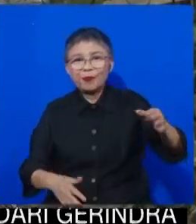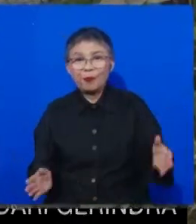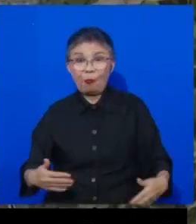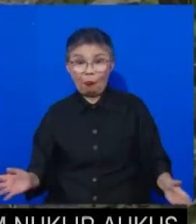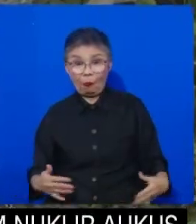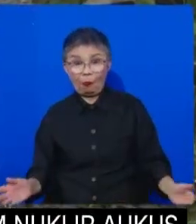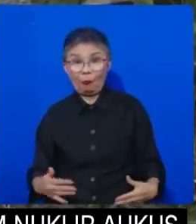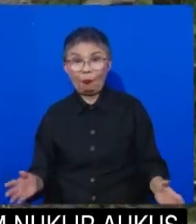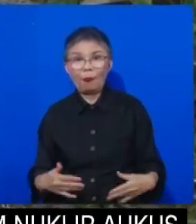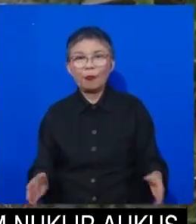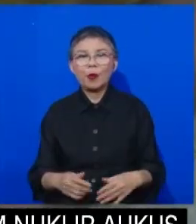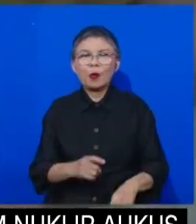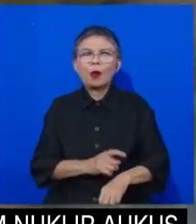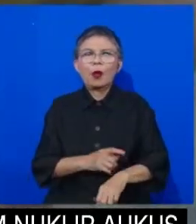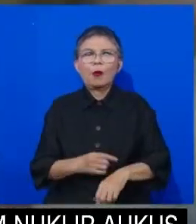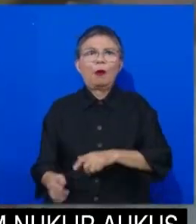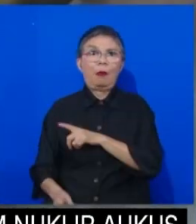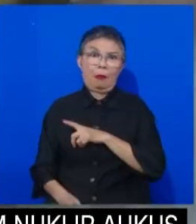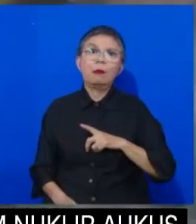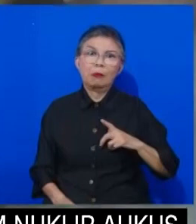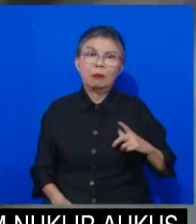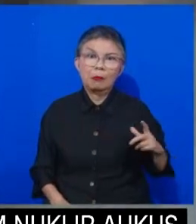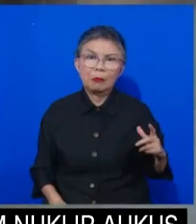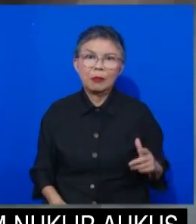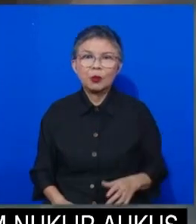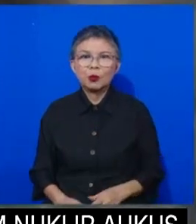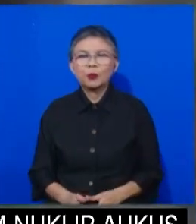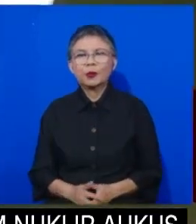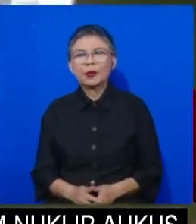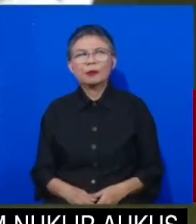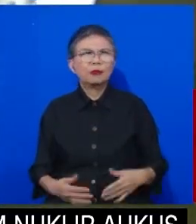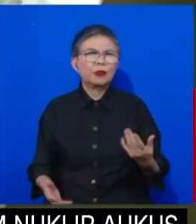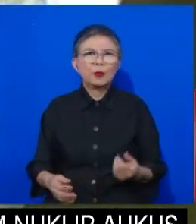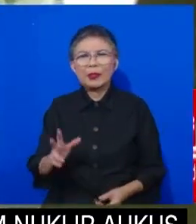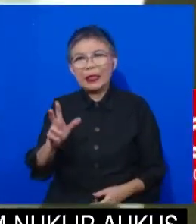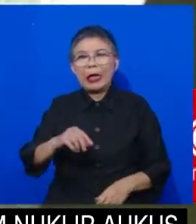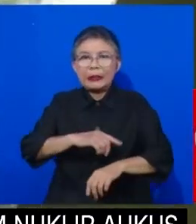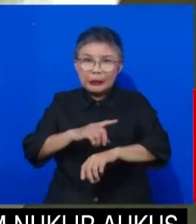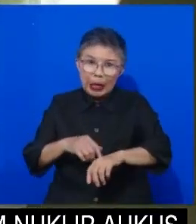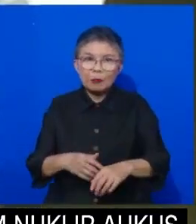Masak lamang tersebut membutuhkan waktu cukup lama hingga benar-benar matang, yakni lebih dari 3 jam.